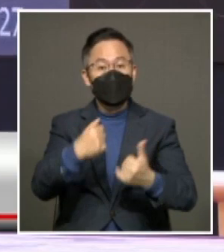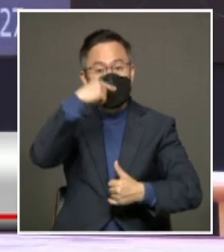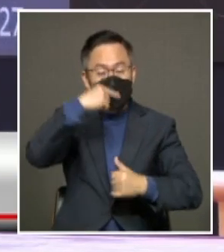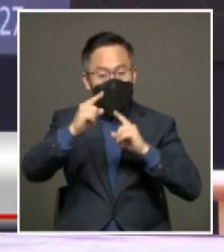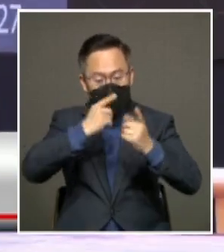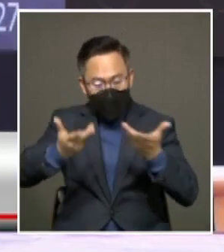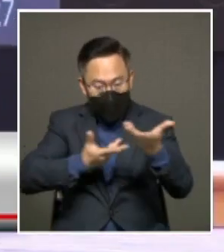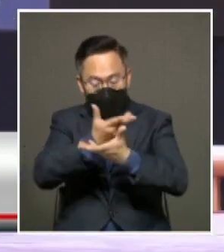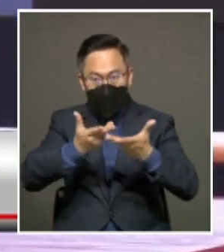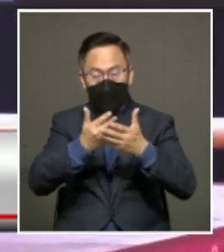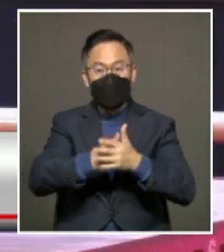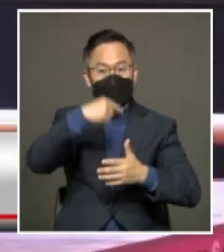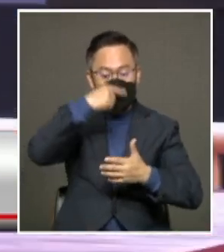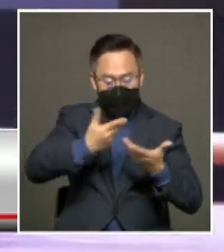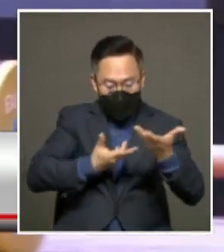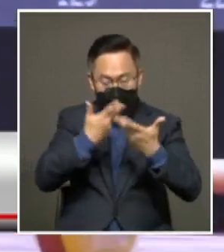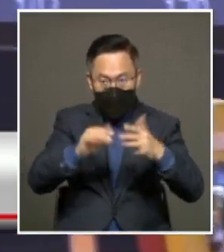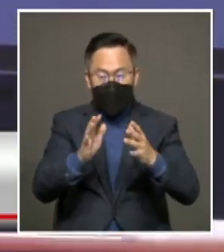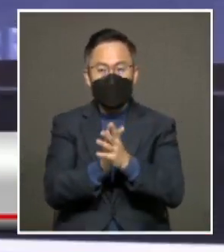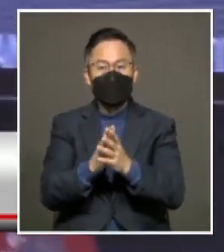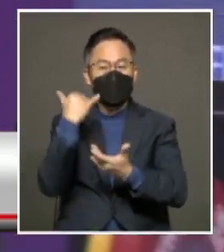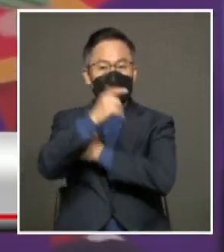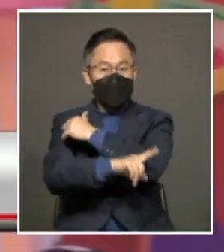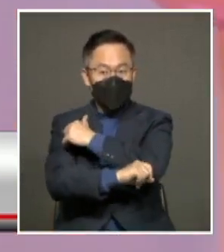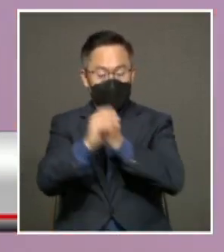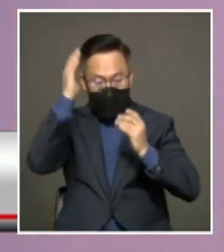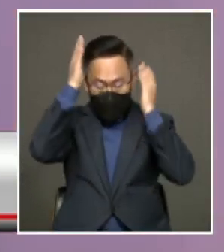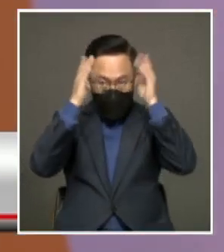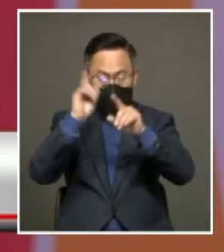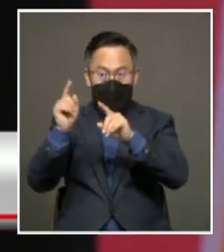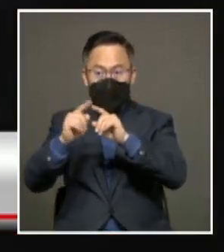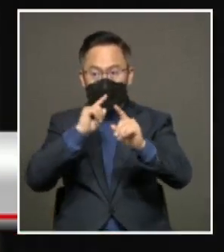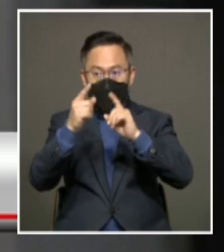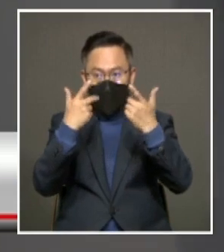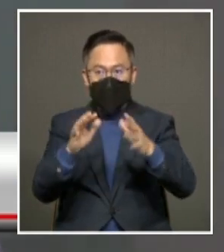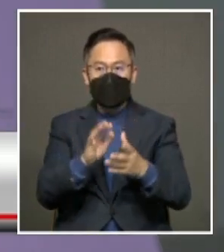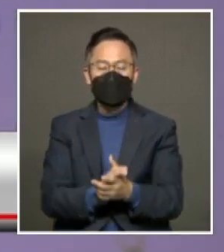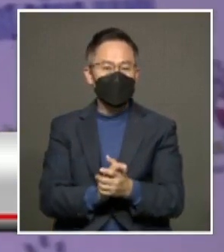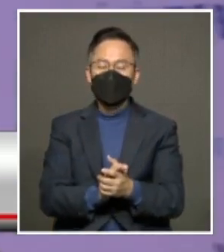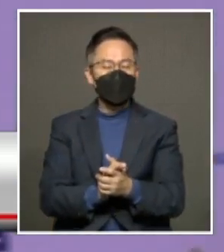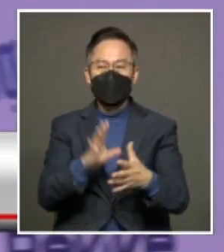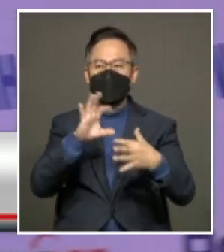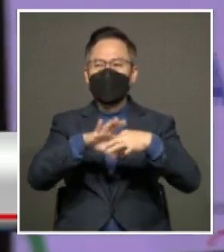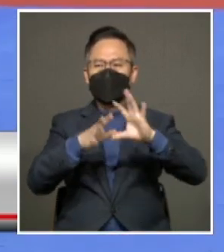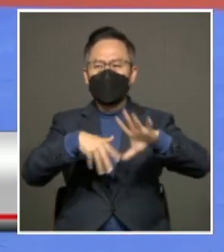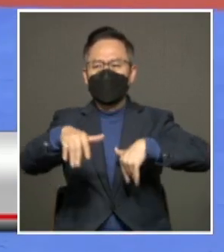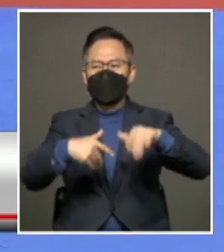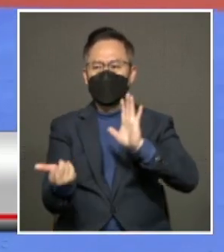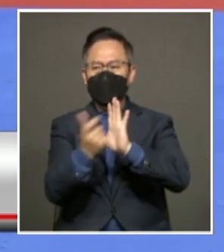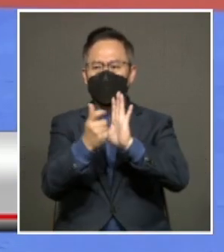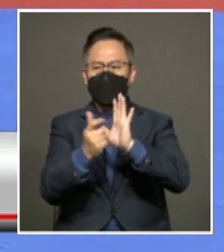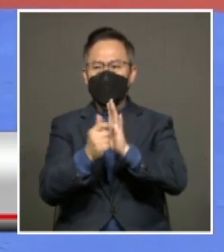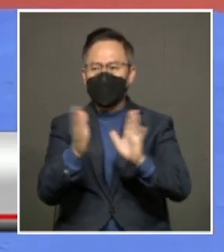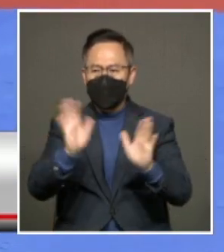พูดคุยทั้งในประเทศรวมถึงสิงคโปร์และมาเลเซียว่าจะไม่พยายามจัดกีฬาพื้นบ้านเข้าไปเยอะ